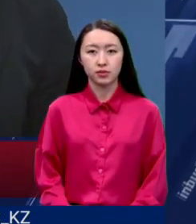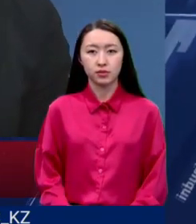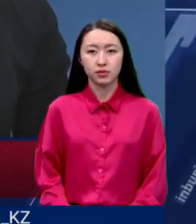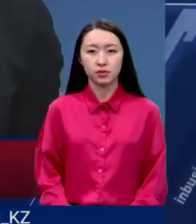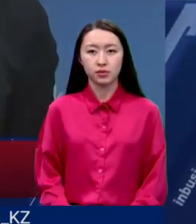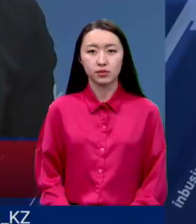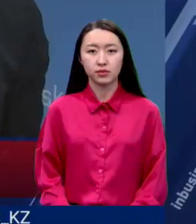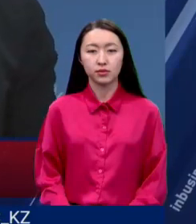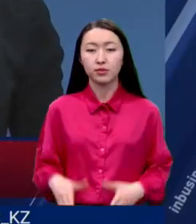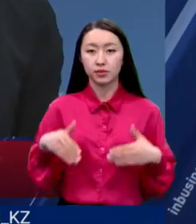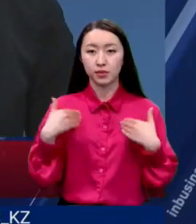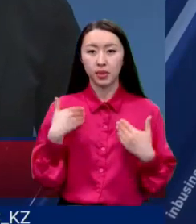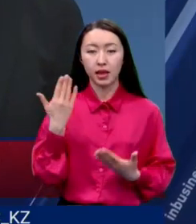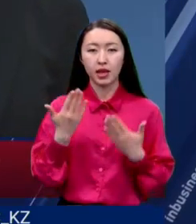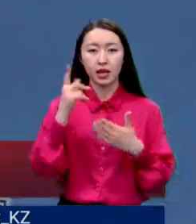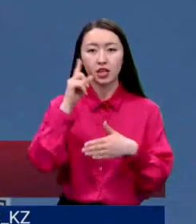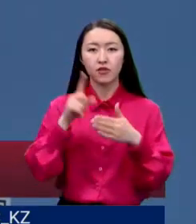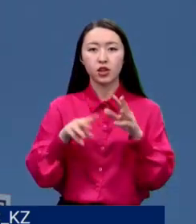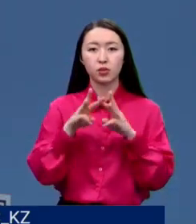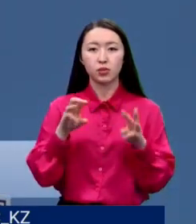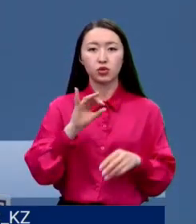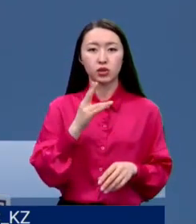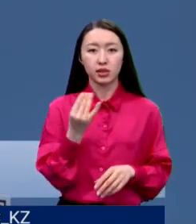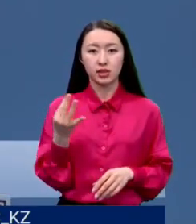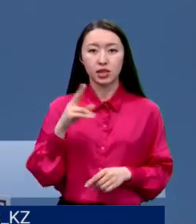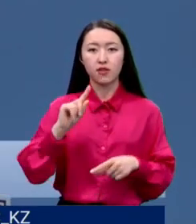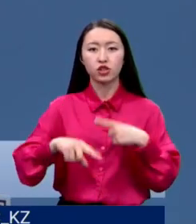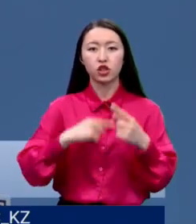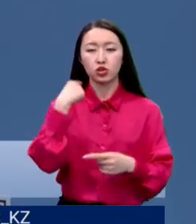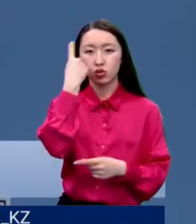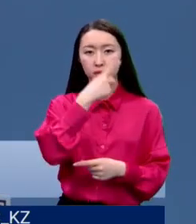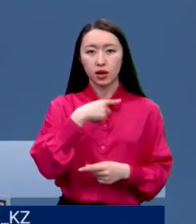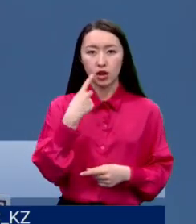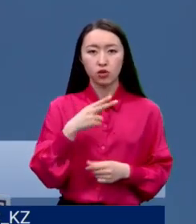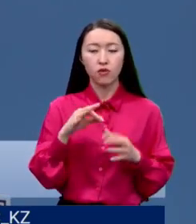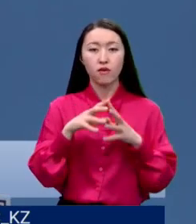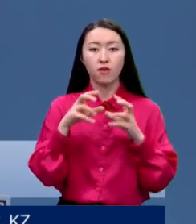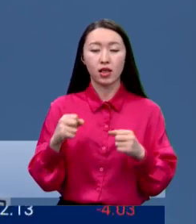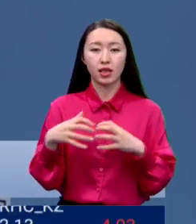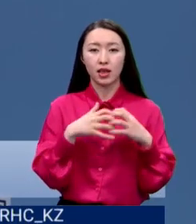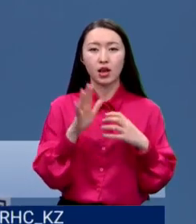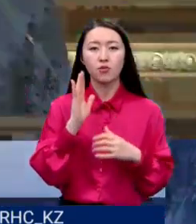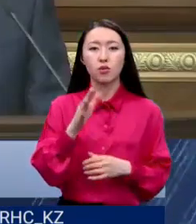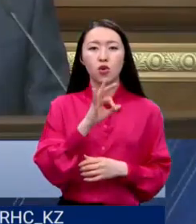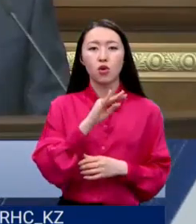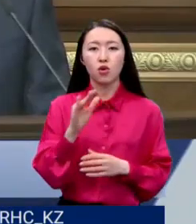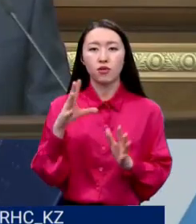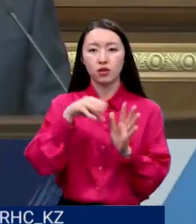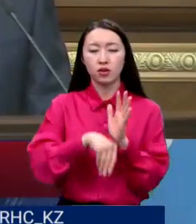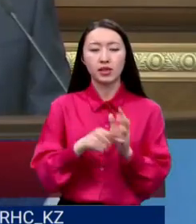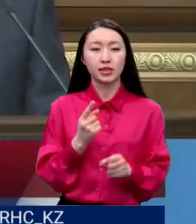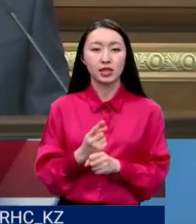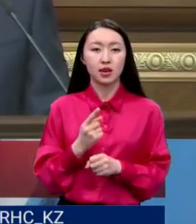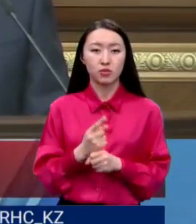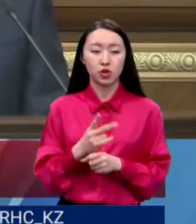Да, привет, Мадин. Если верить министру юстиции, то уже в следующем году трайбализм во власти будет официально запрещен. Но если быть